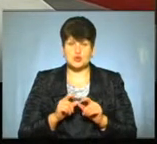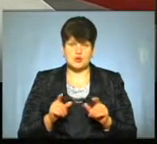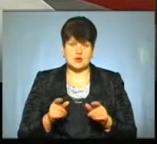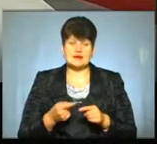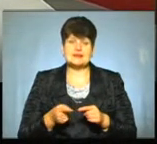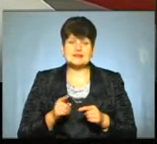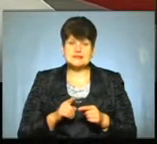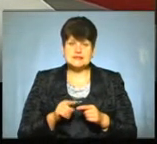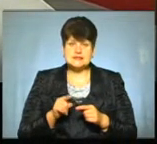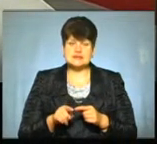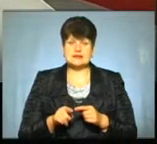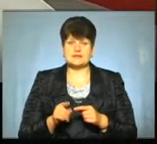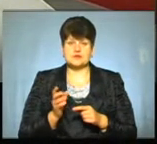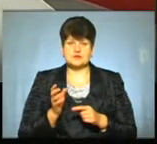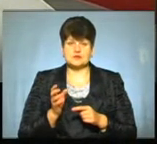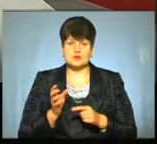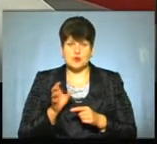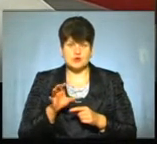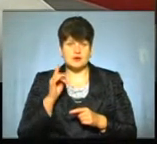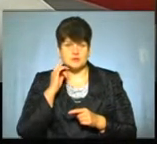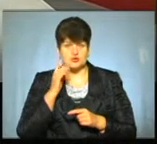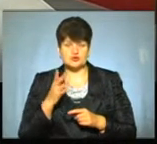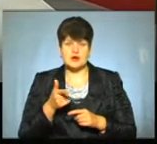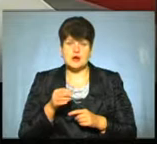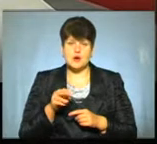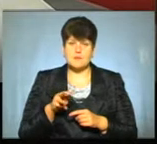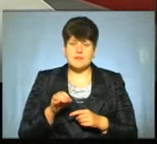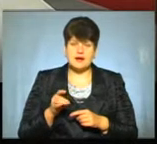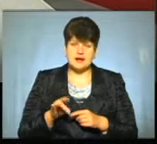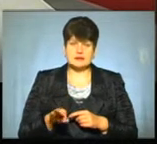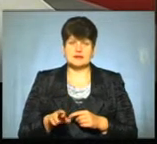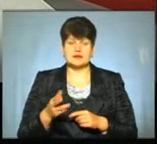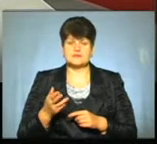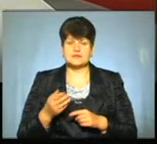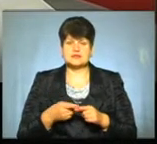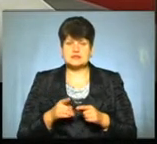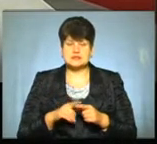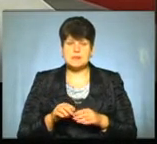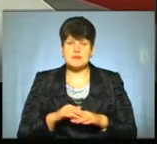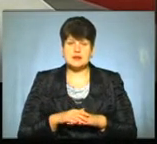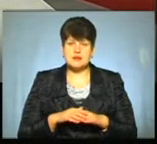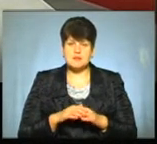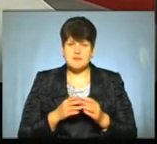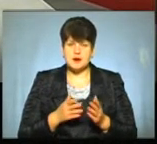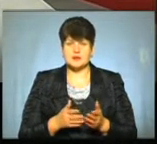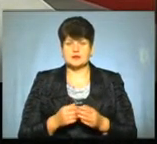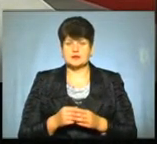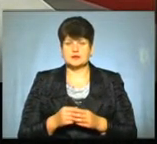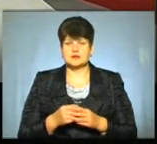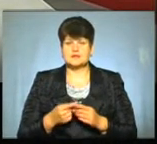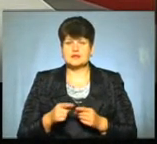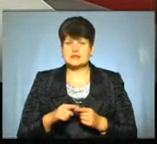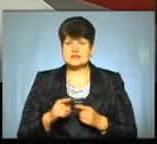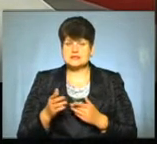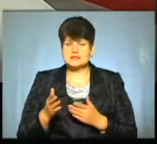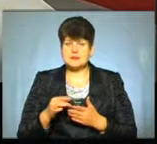Це із роликами чули, що це і геометрія, тобто це матеріал геометричний, це математика, скоріш за все.